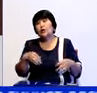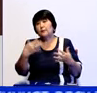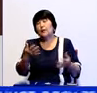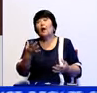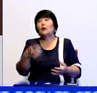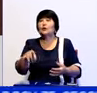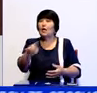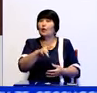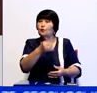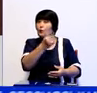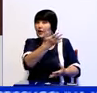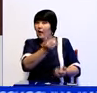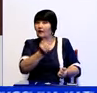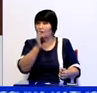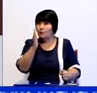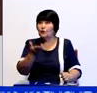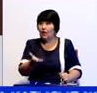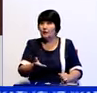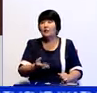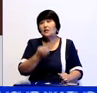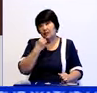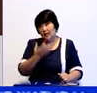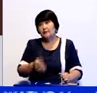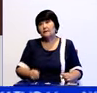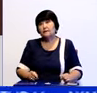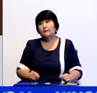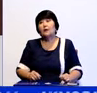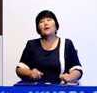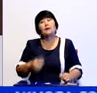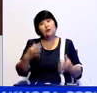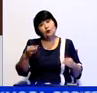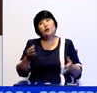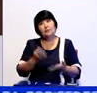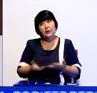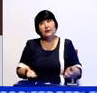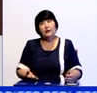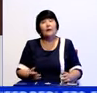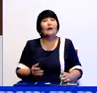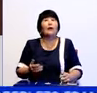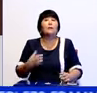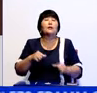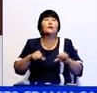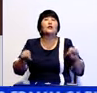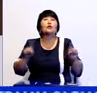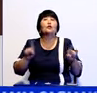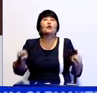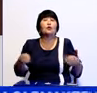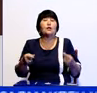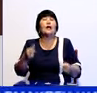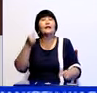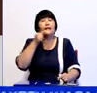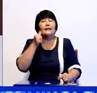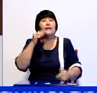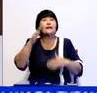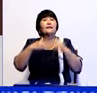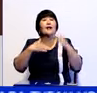Respublikadan alatın bolsanız. Adeke? Jaksı. Jaksı? Jaksı. Sol kezde ruhsat berik. Bizdin kenges ne üçin kurulgan? Kelesi. Erten